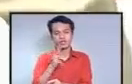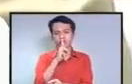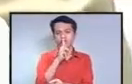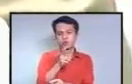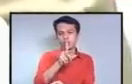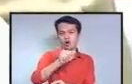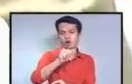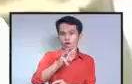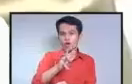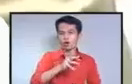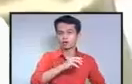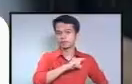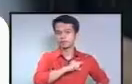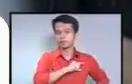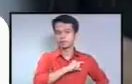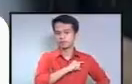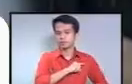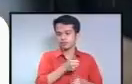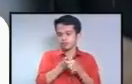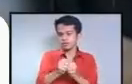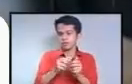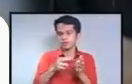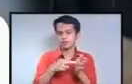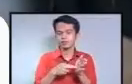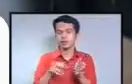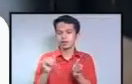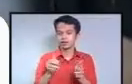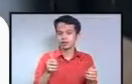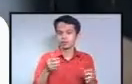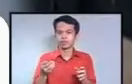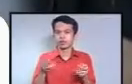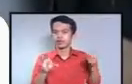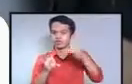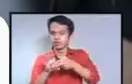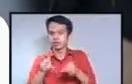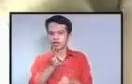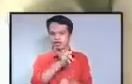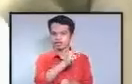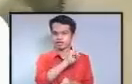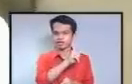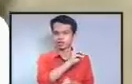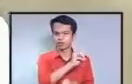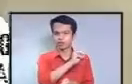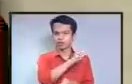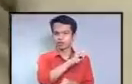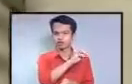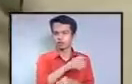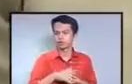law enforcement na sinusunod ng batas. Sumali na rin sa diskusyon si Senate President Tito Soto. Don't you